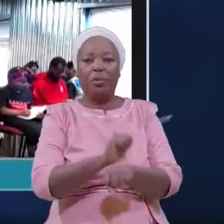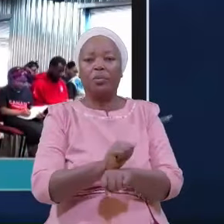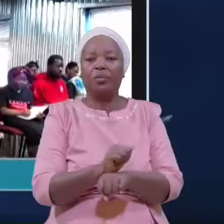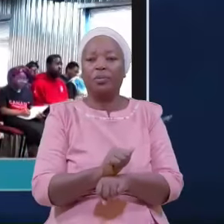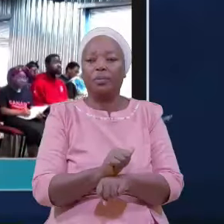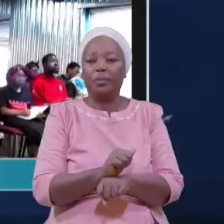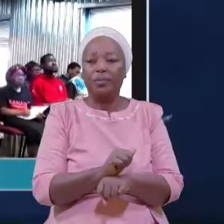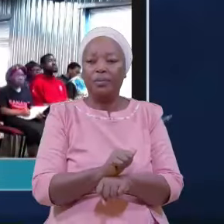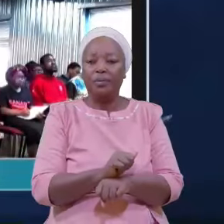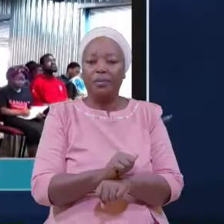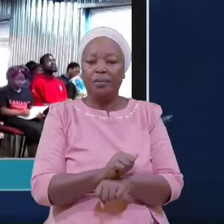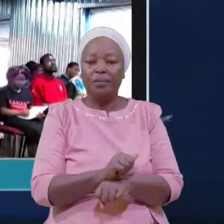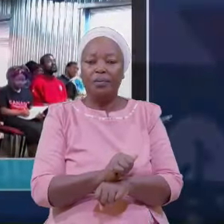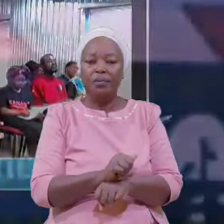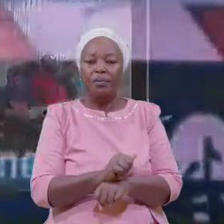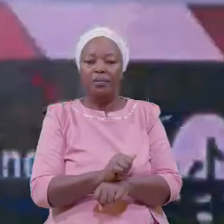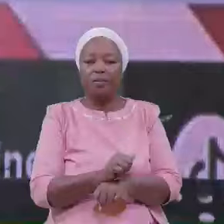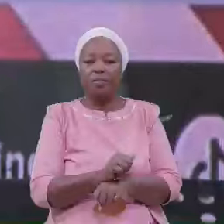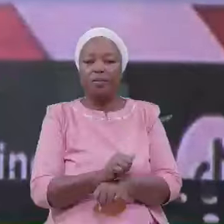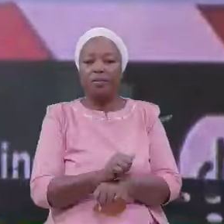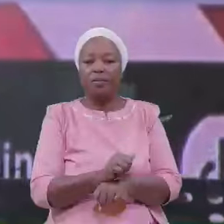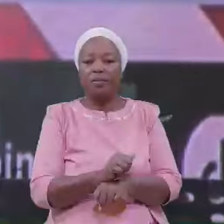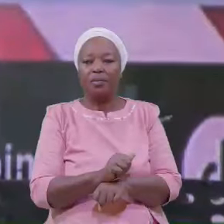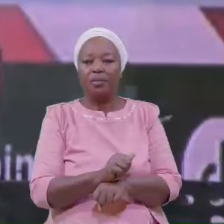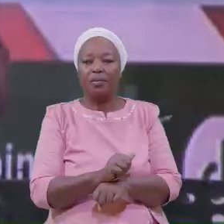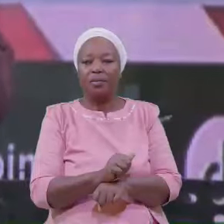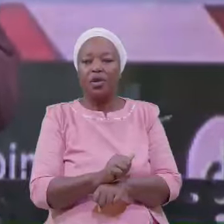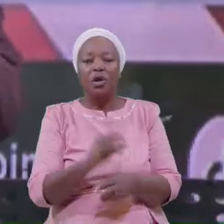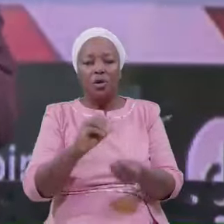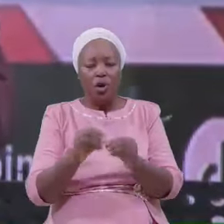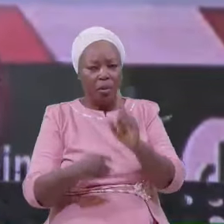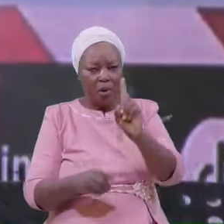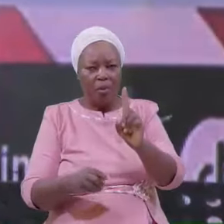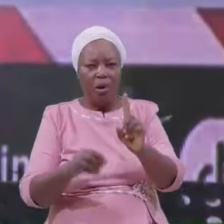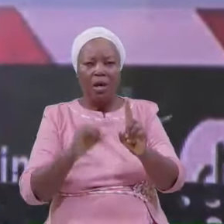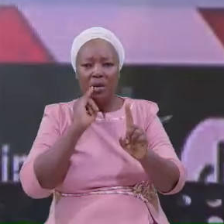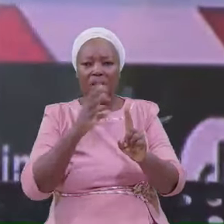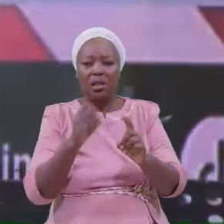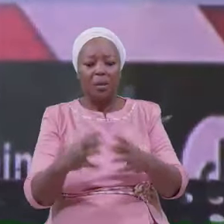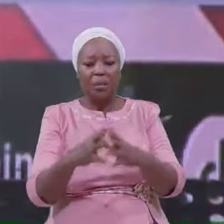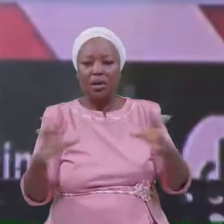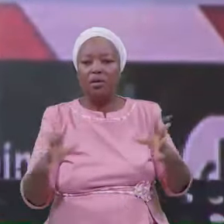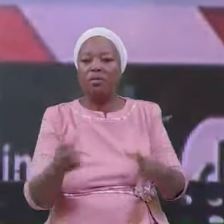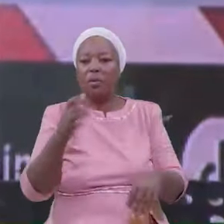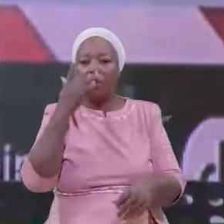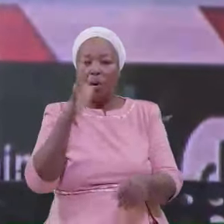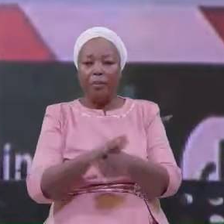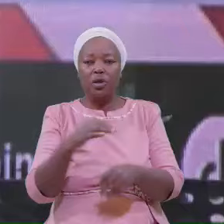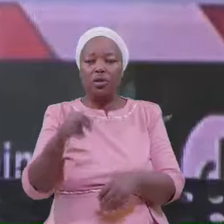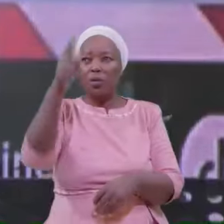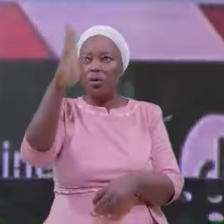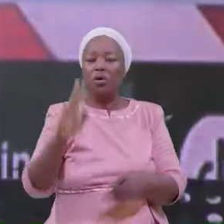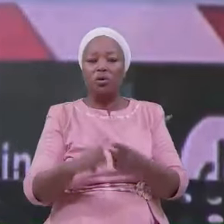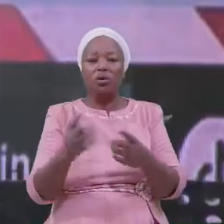Diyos sa mahimalang bagay number sa iyong buhay. One, the generous promise of God to save.